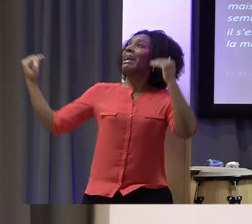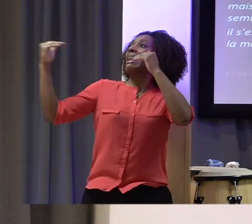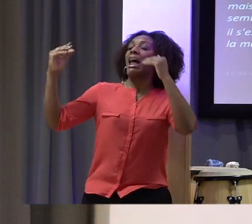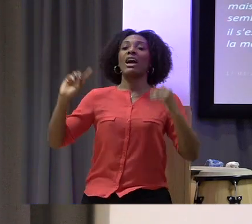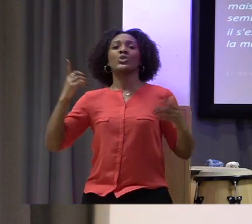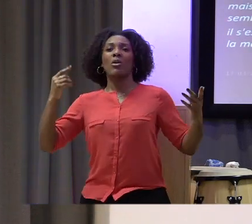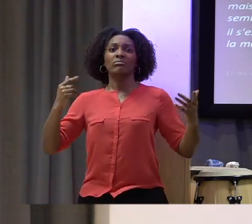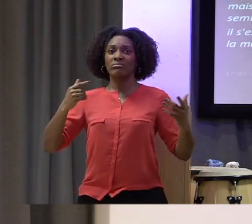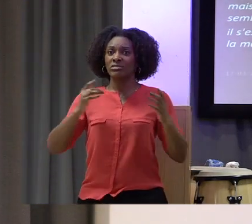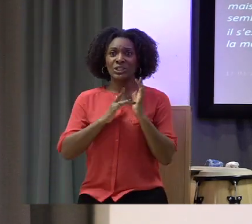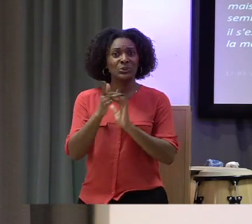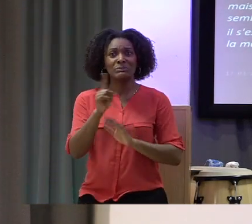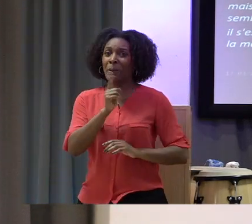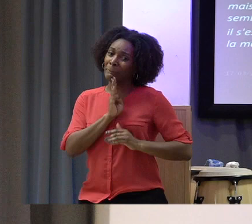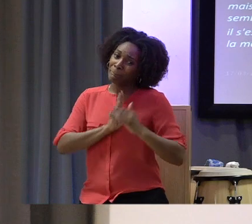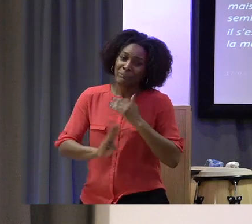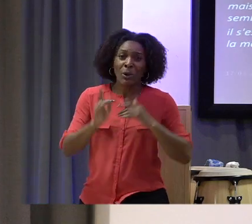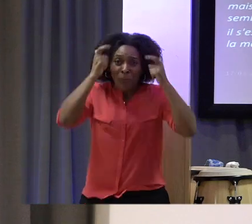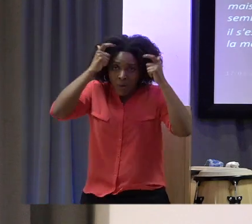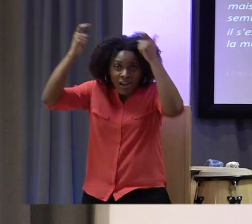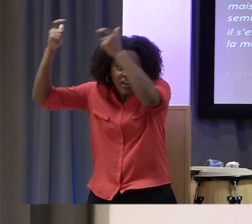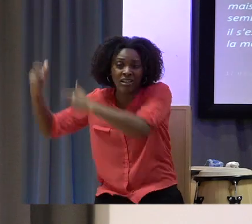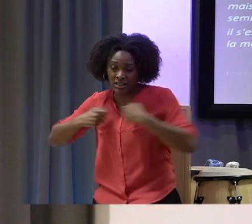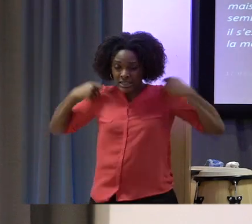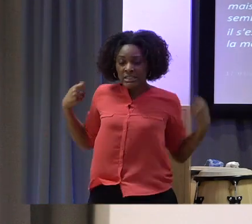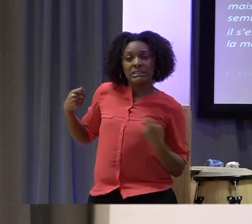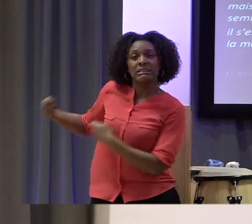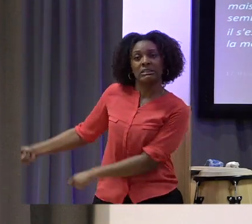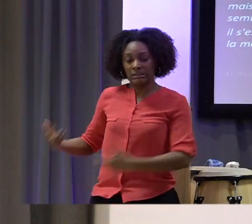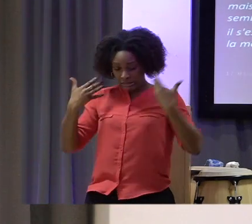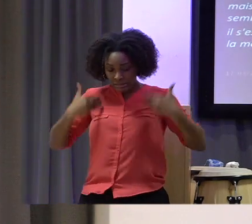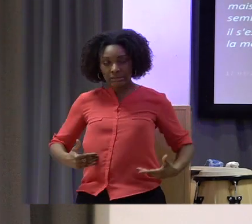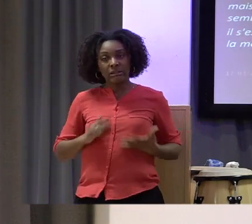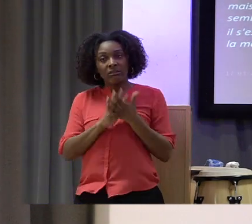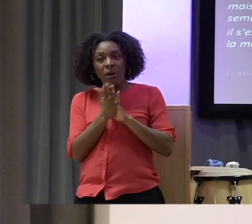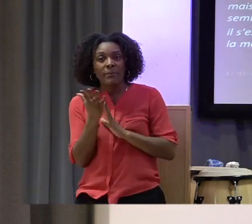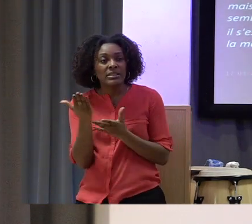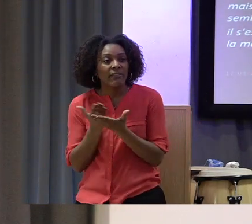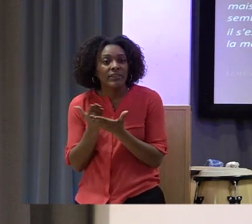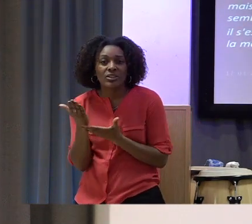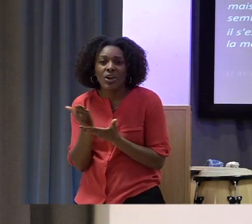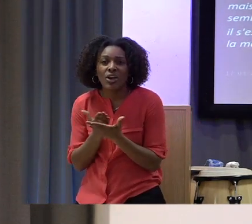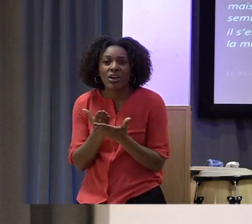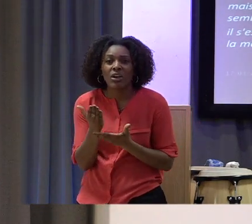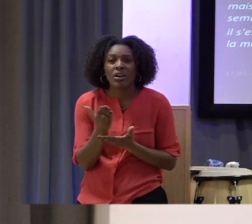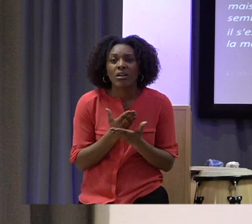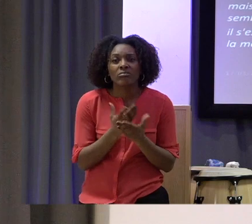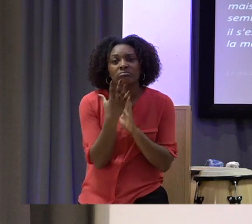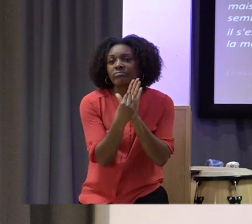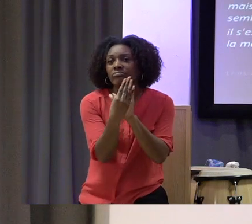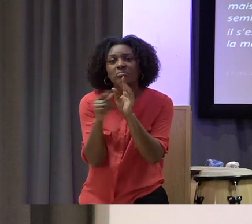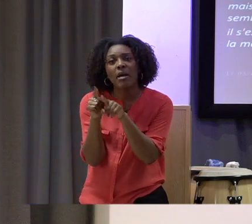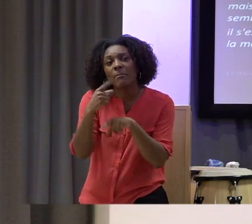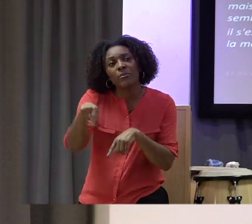Dieu, mais s'est dépouillé lui-même en prenant une forme de serviteur, en devenant semblable aux